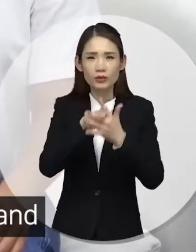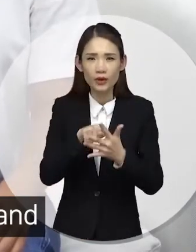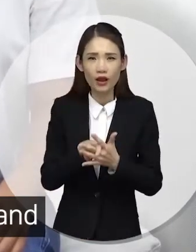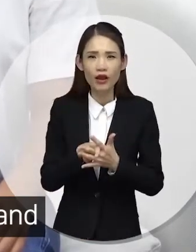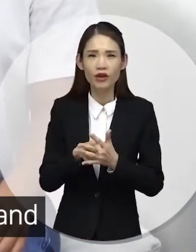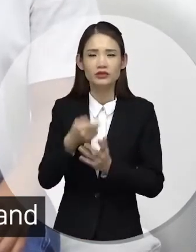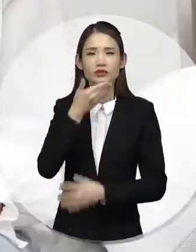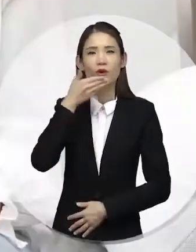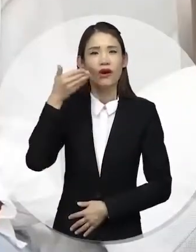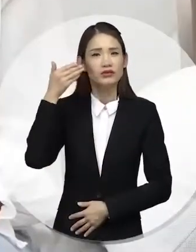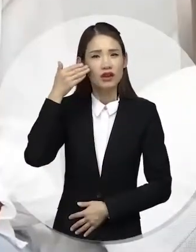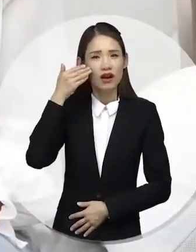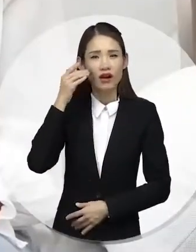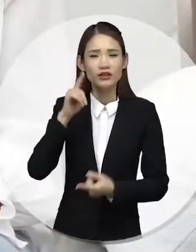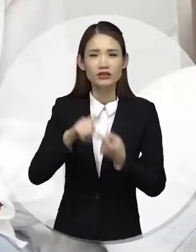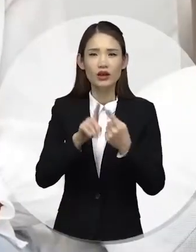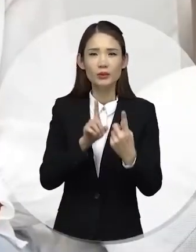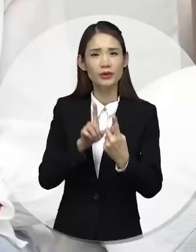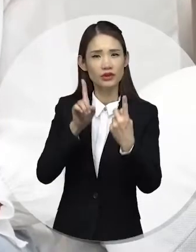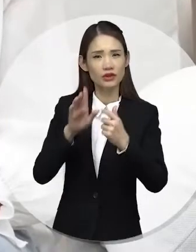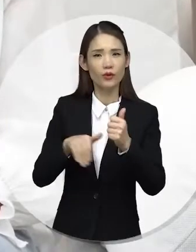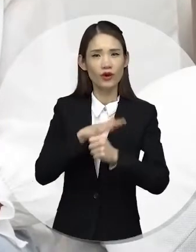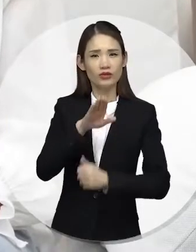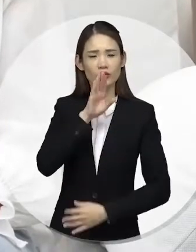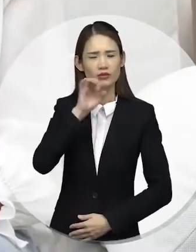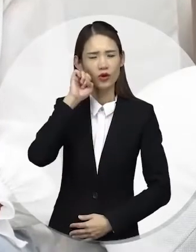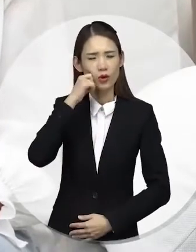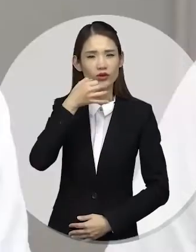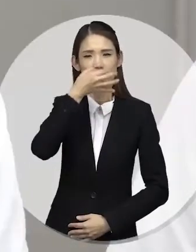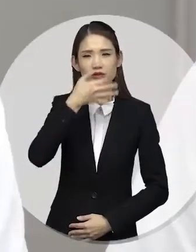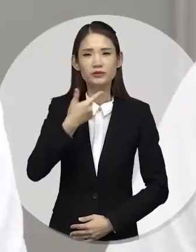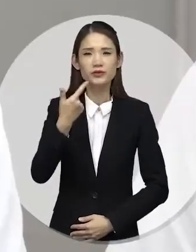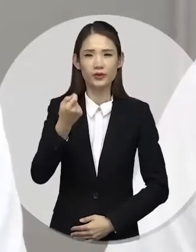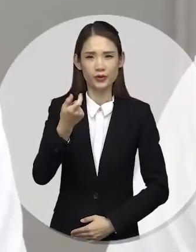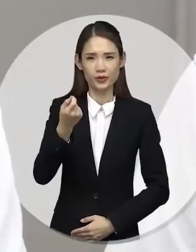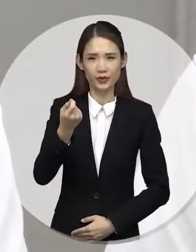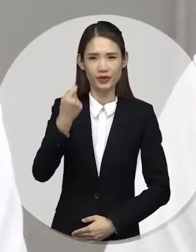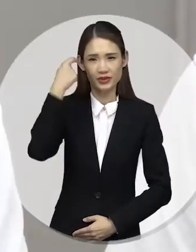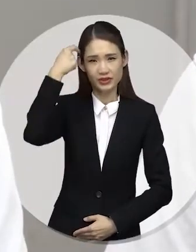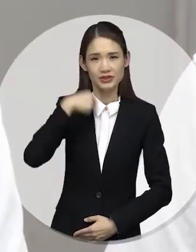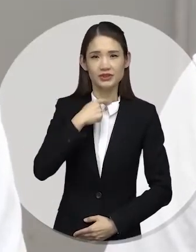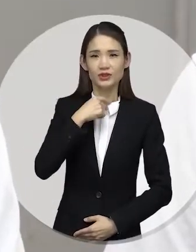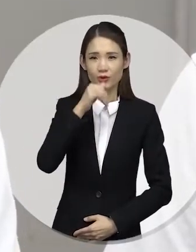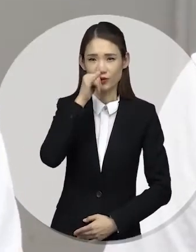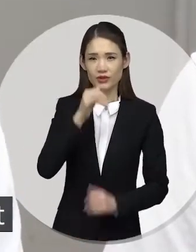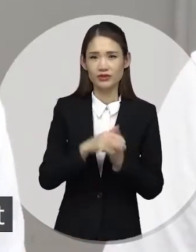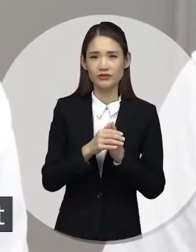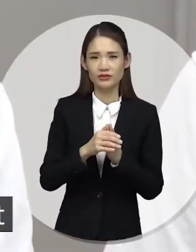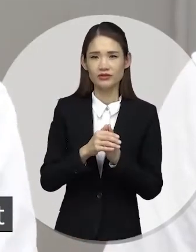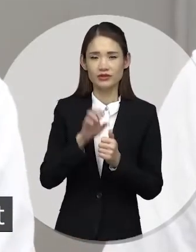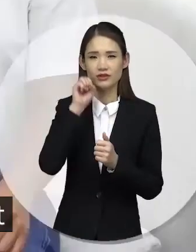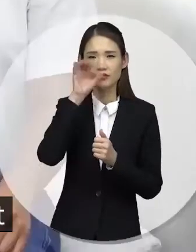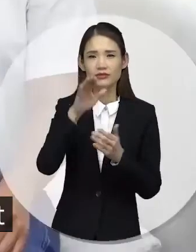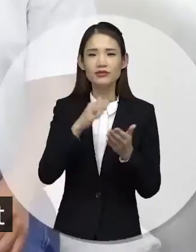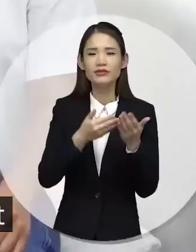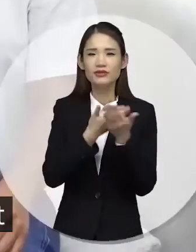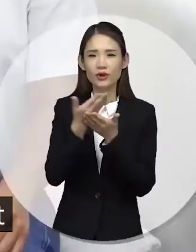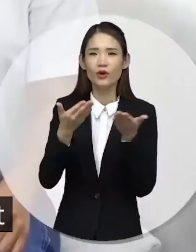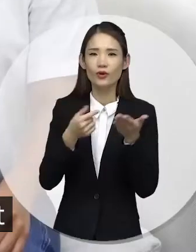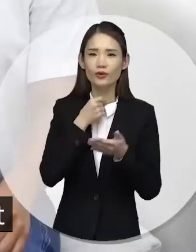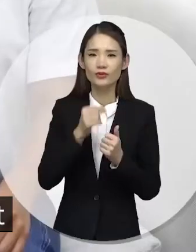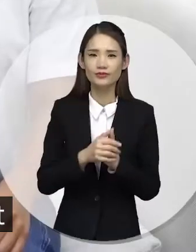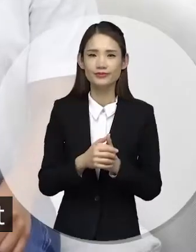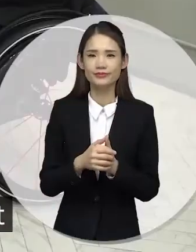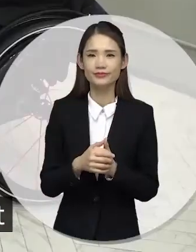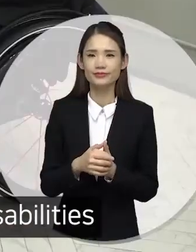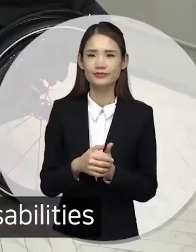되는 분들께는 이런 비대면 환경이 정말 힘들 수 있겠다라고 느낀 적이 있어서 네, 그 얘기를 한번 나눠보고